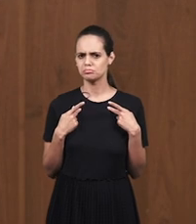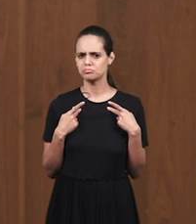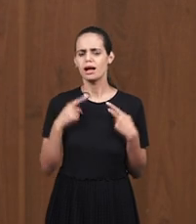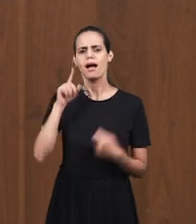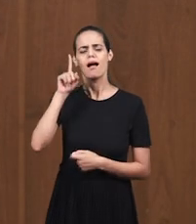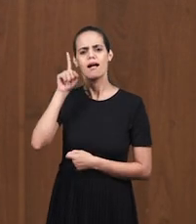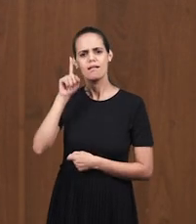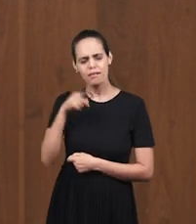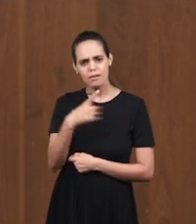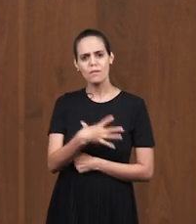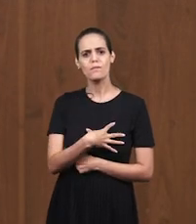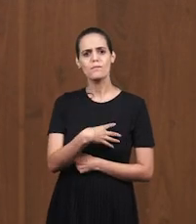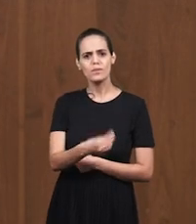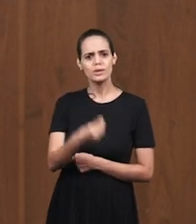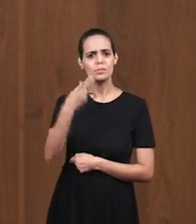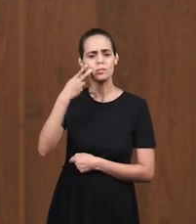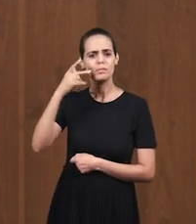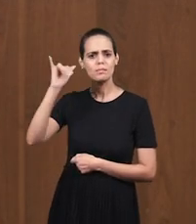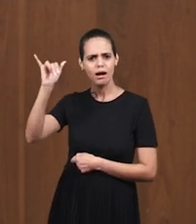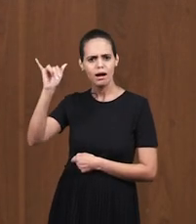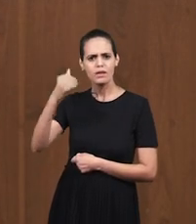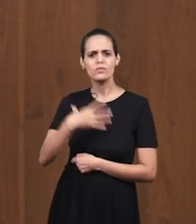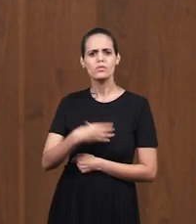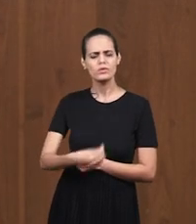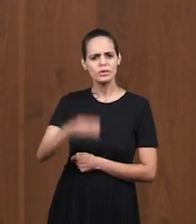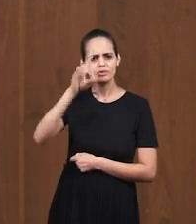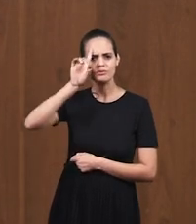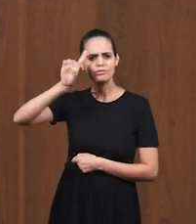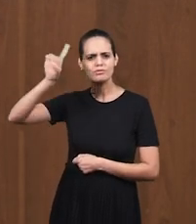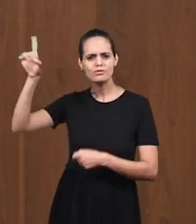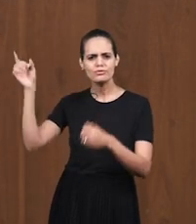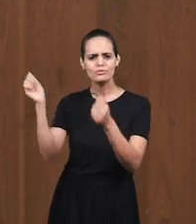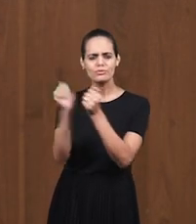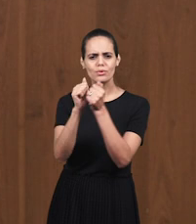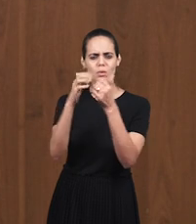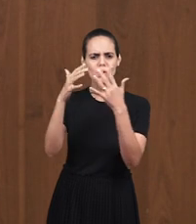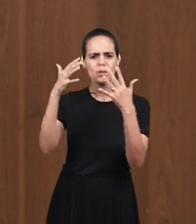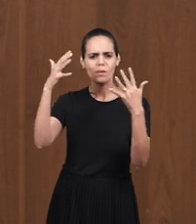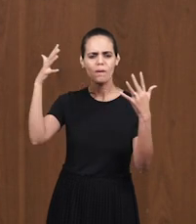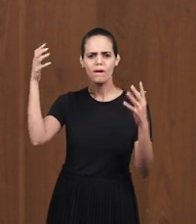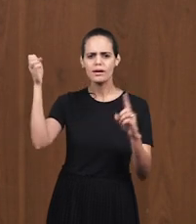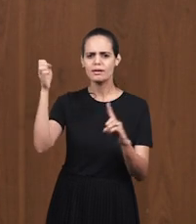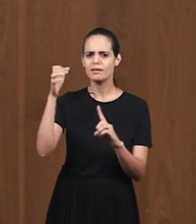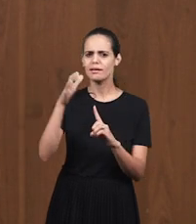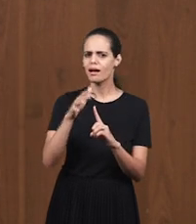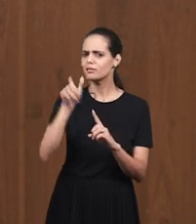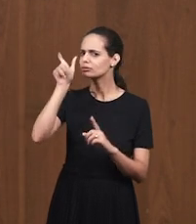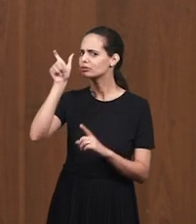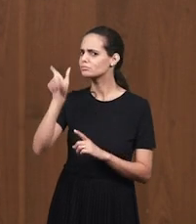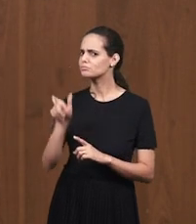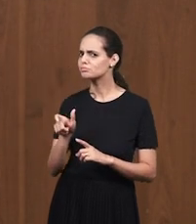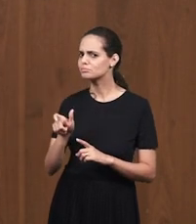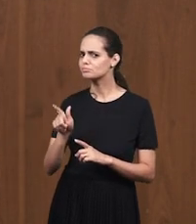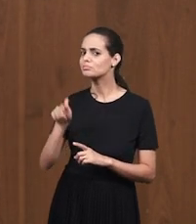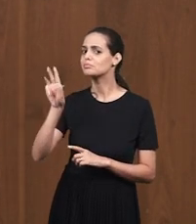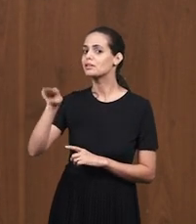и истины, который является единородным Сыном Божьим, исполненным, да, благодати? Кто